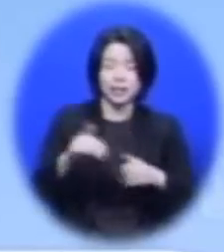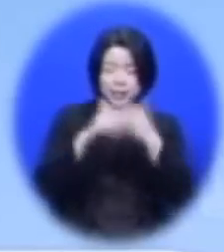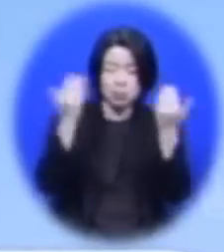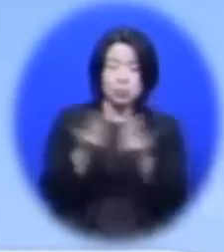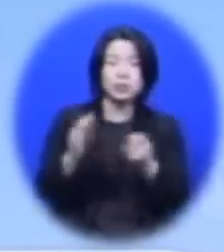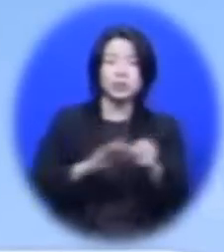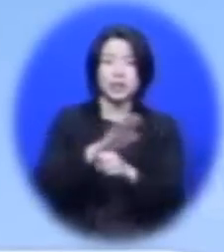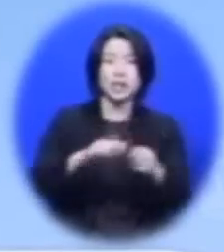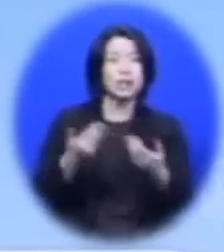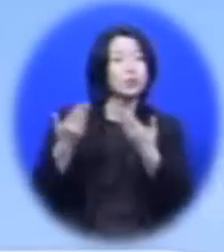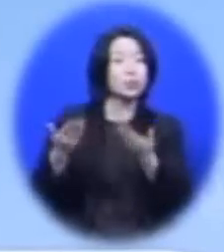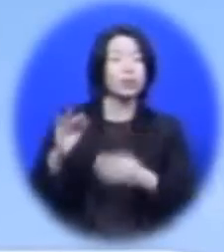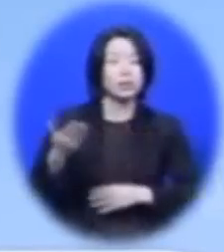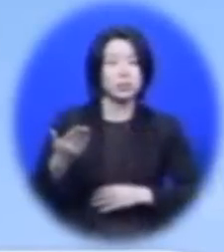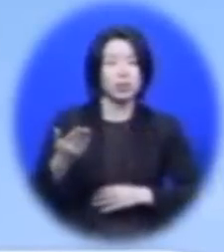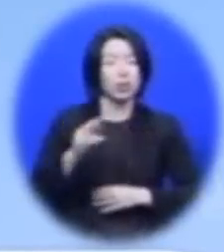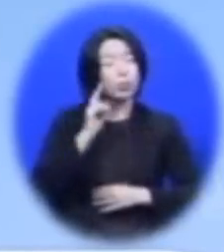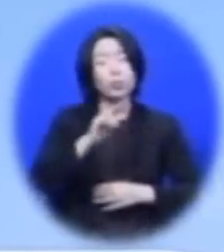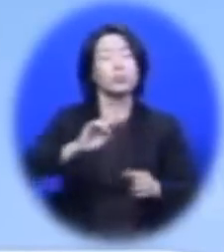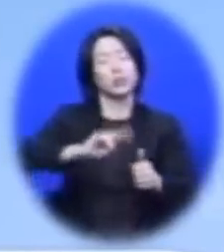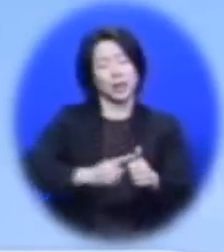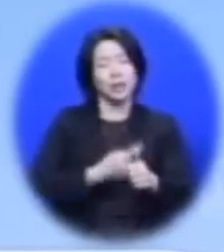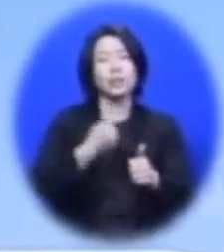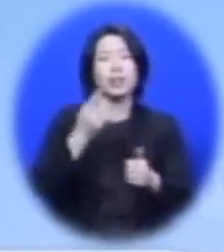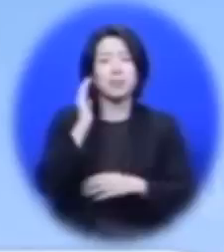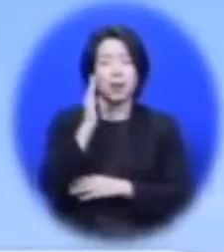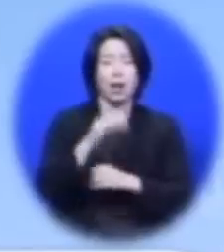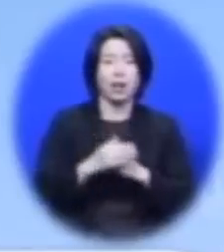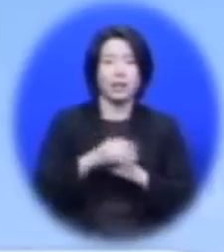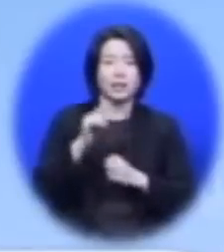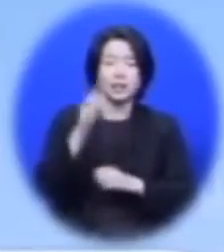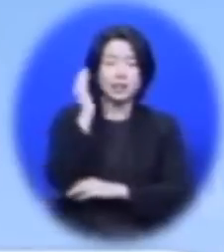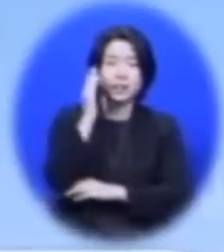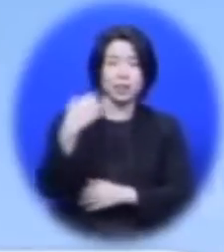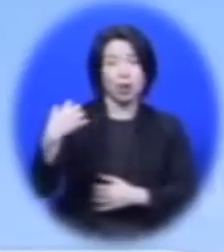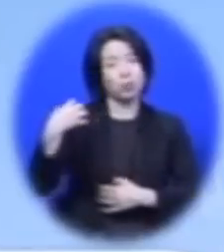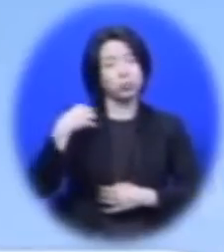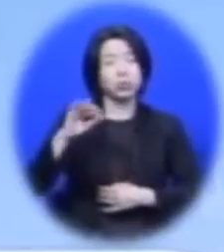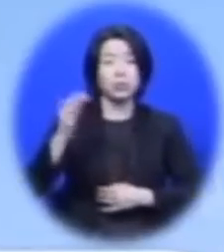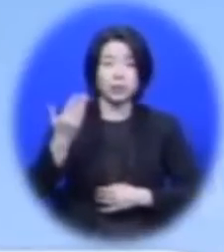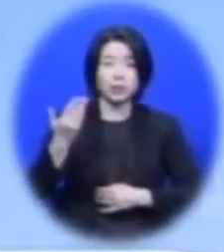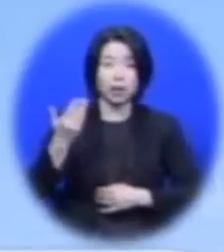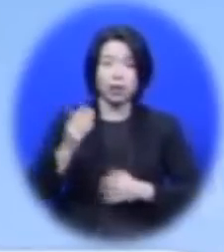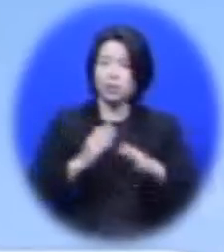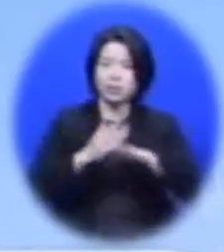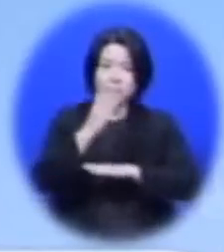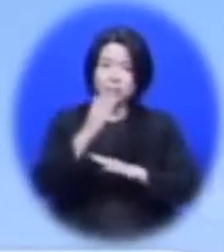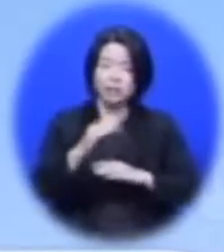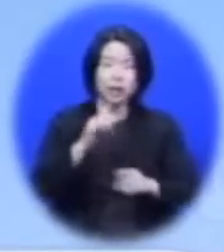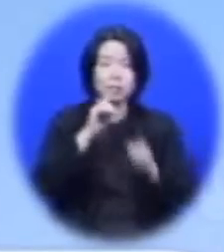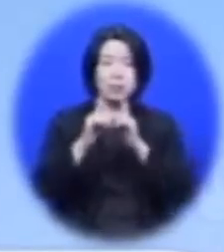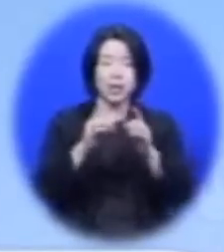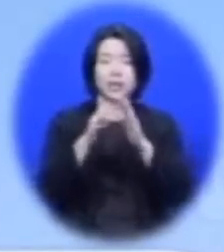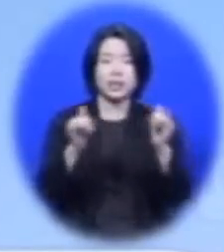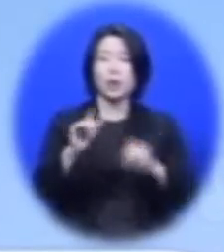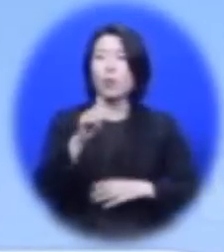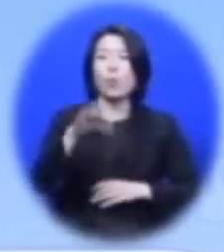주어야 됩니다. 너무나 당연한 이야기죠. 그 이야기에 대해서 부담된다, 지나치다고 할 사람이 어디